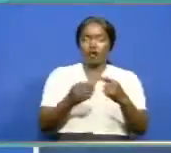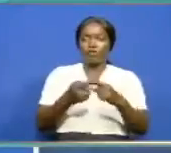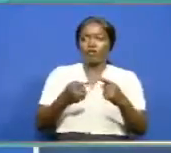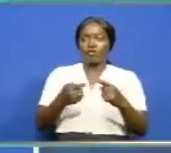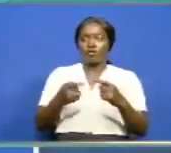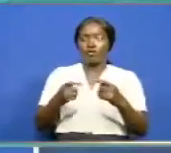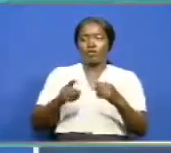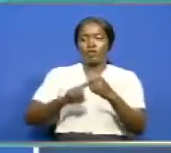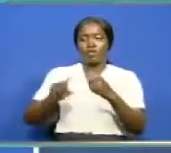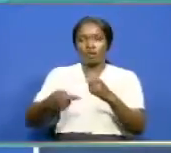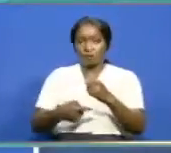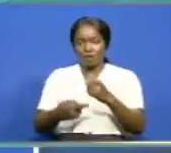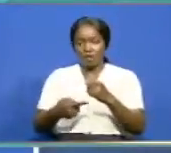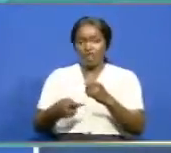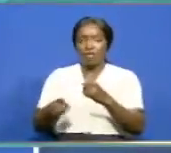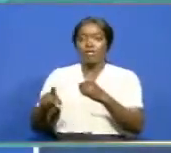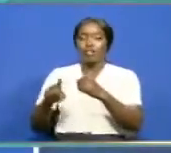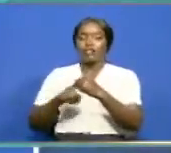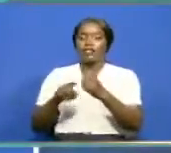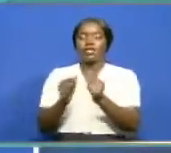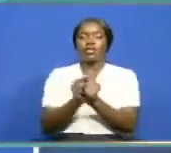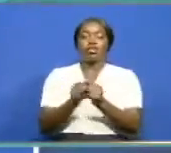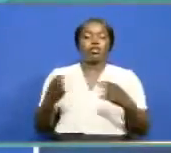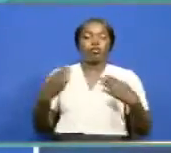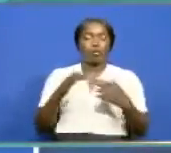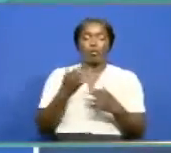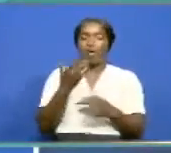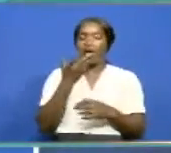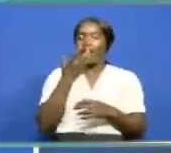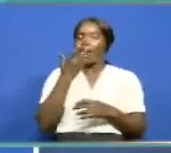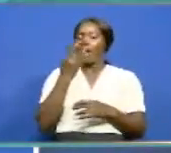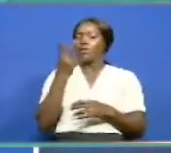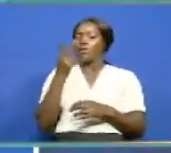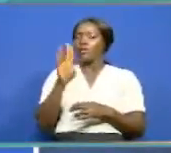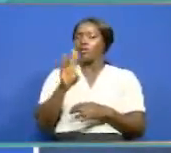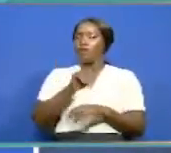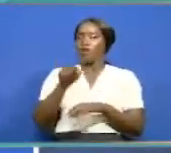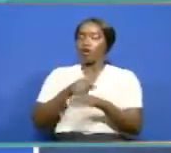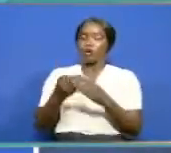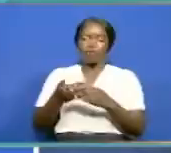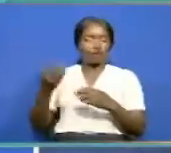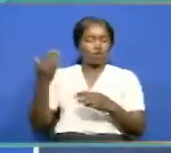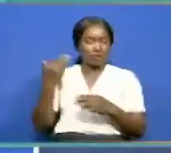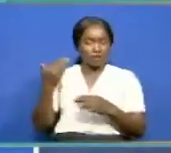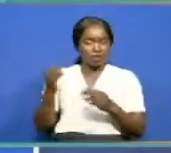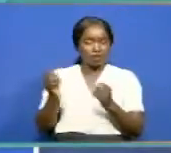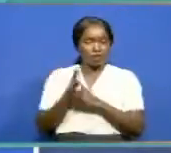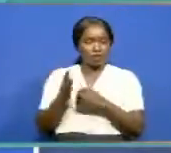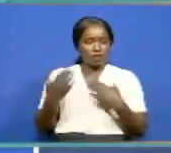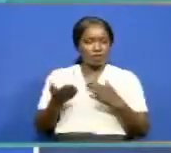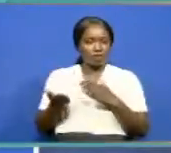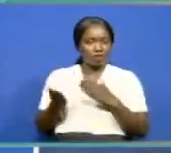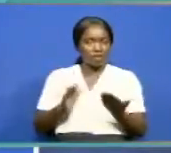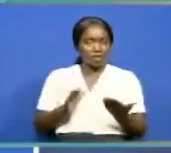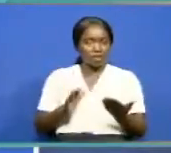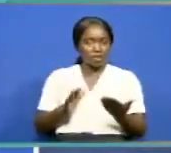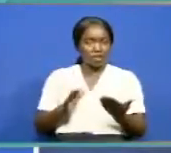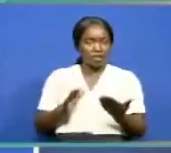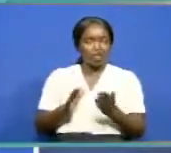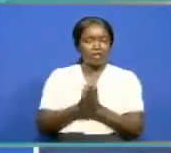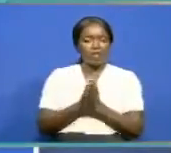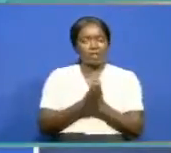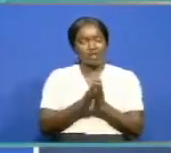sampuli 6,610 zilizopimwa katika muda wa saa 24. Wagonjwa 14 zaidi wameaga dunia huku